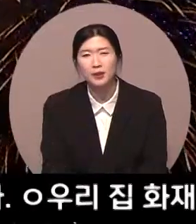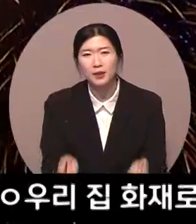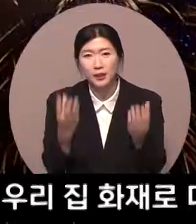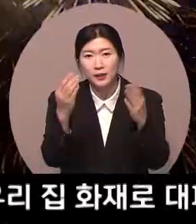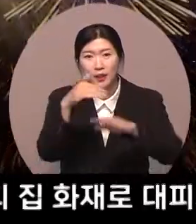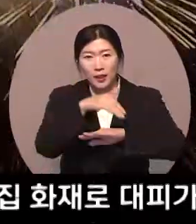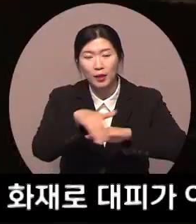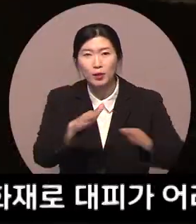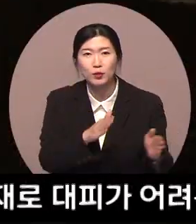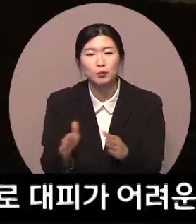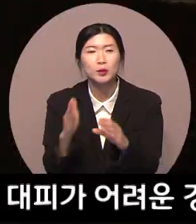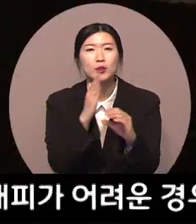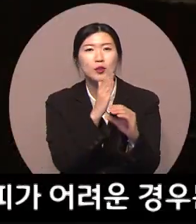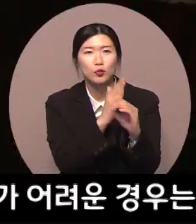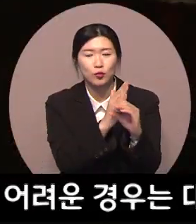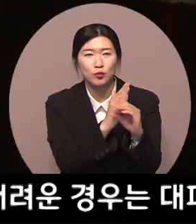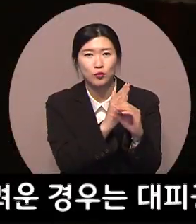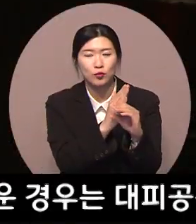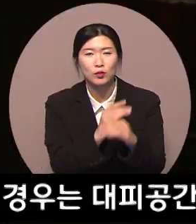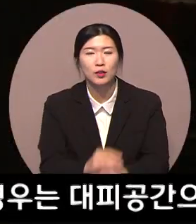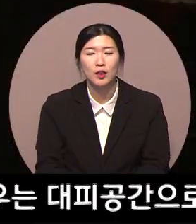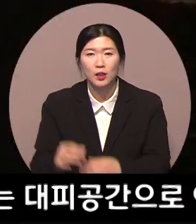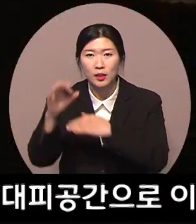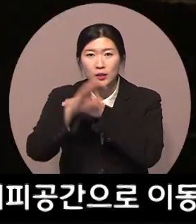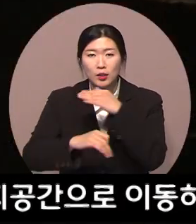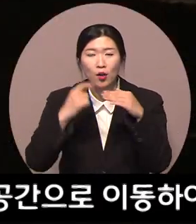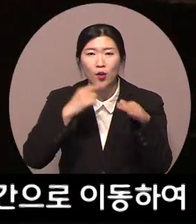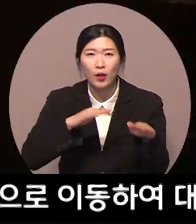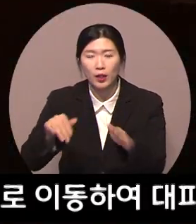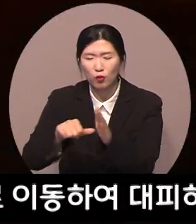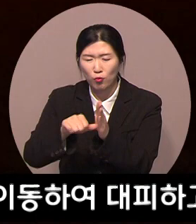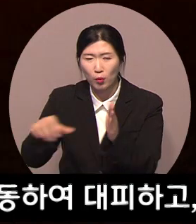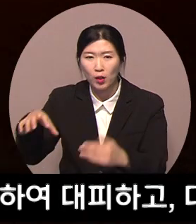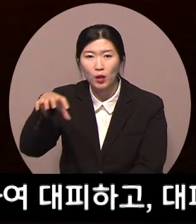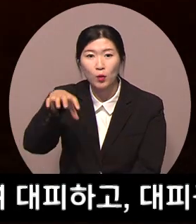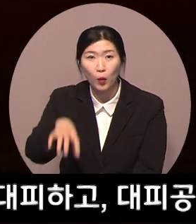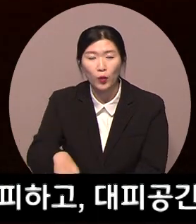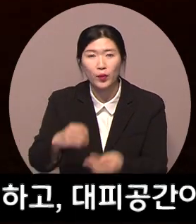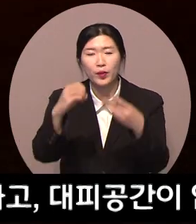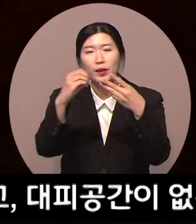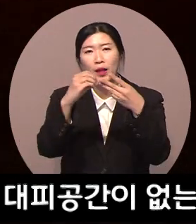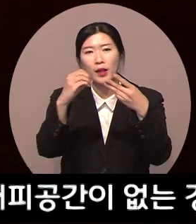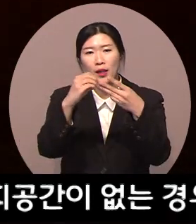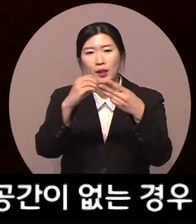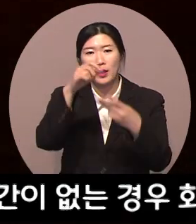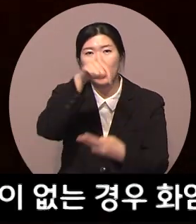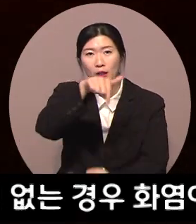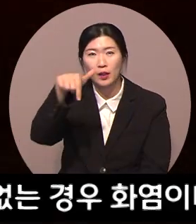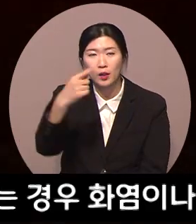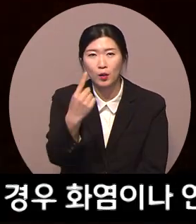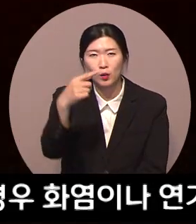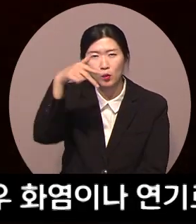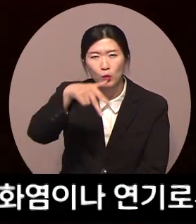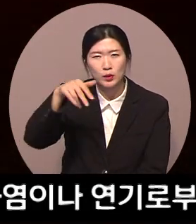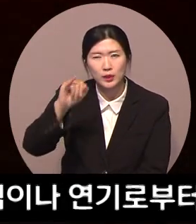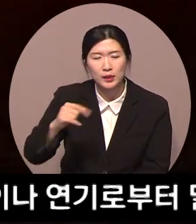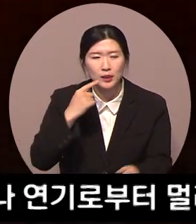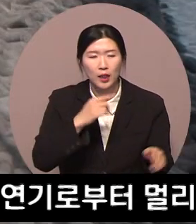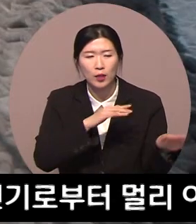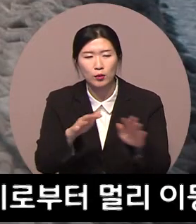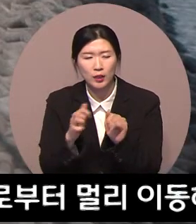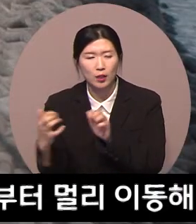계획 중입니다 서해안에서는 해너미 장소로 유명한 태한 꽃찌 해수욕장에 관광객이 몰릴 것으로